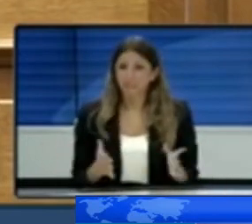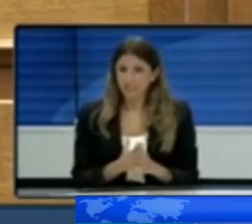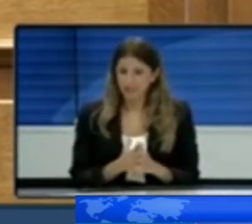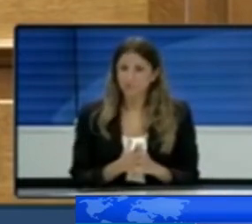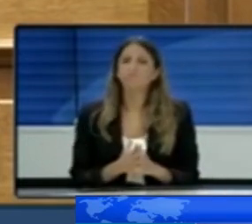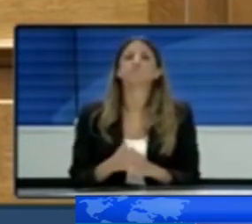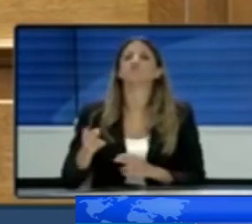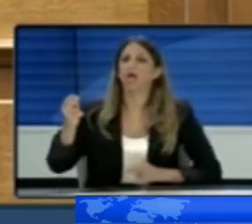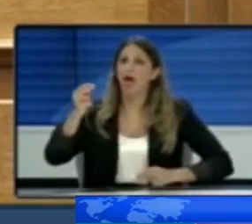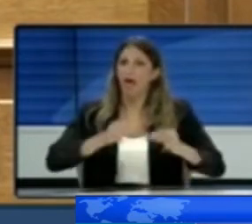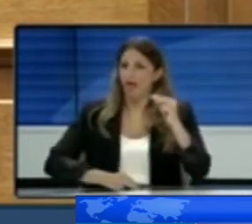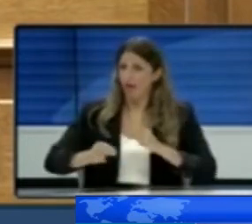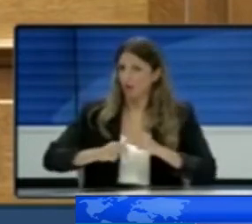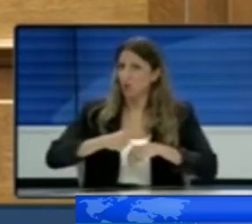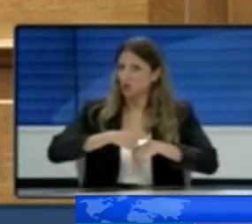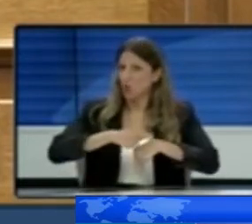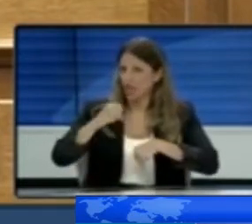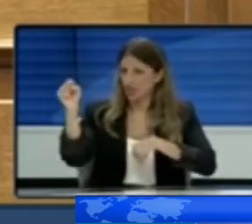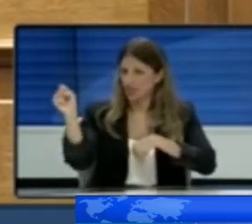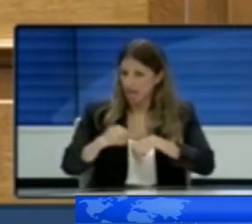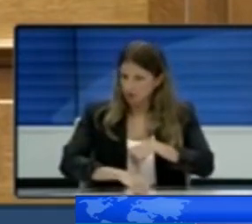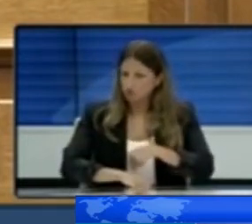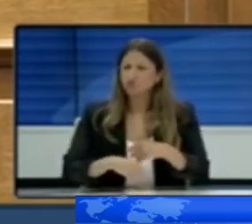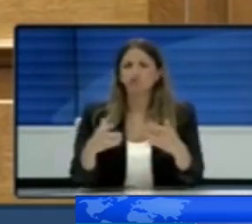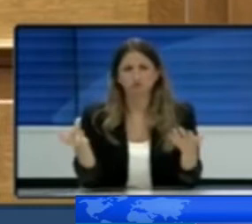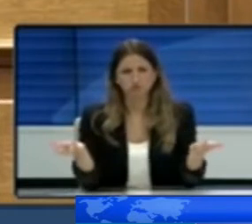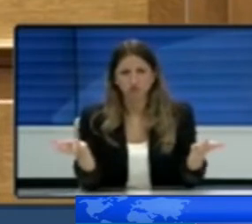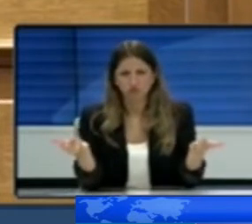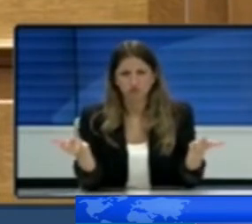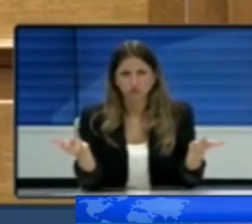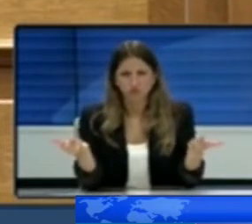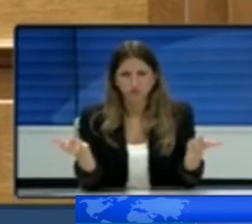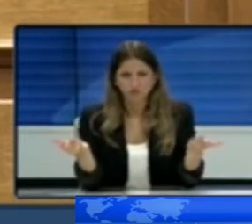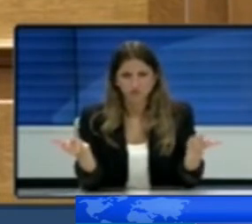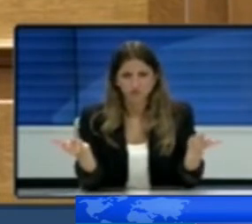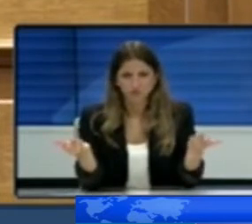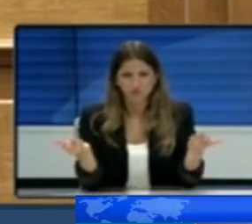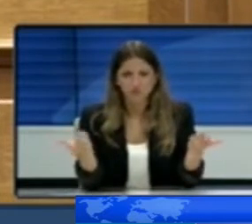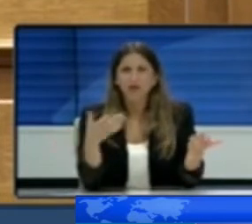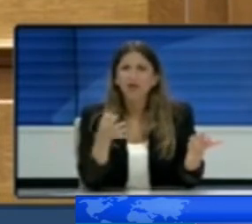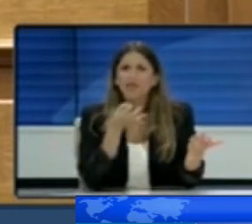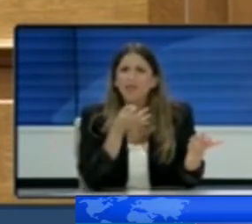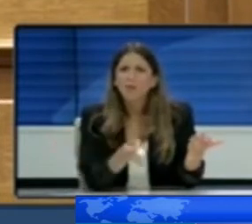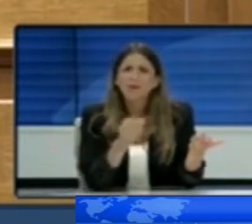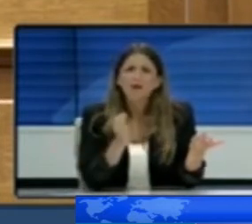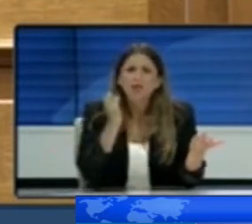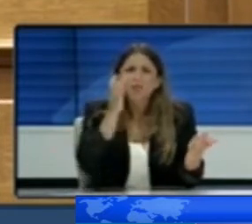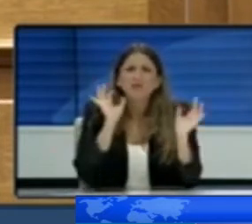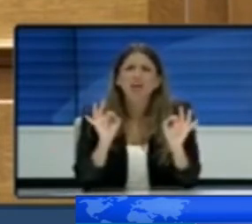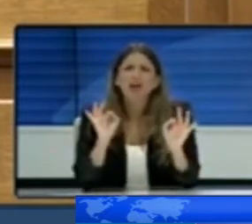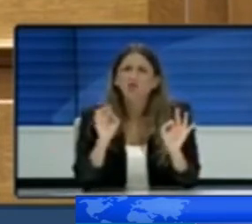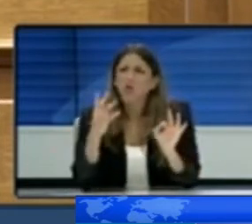όταν θα έρθει η ώρα των εκλογών, πράγματι όταν θα έρθει η ώρα των εκλογών, θα πούμε τι θυμόμαστε ακριβώς από τη